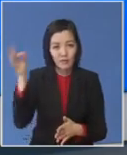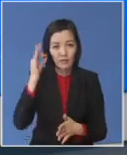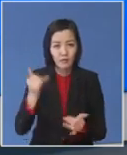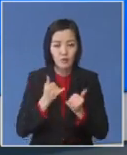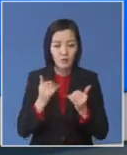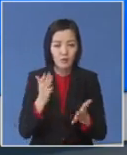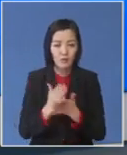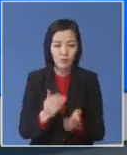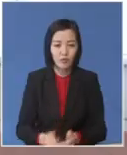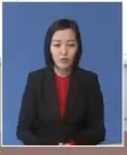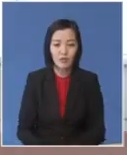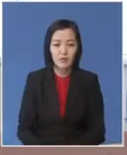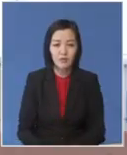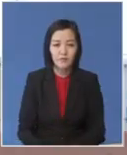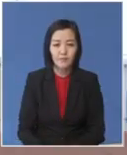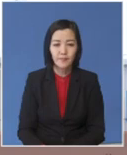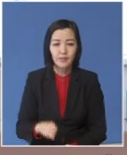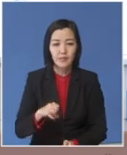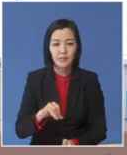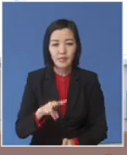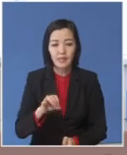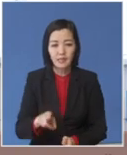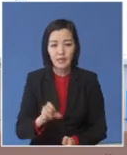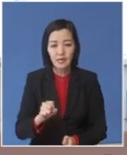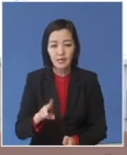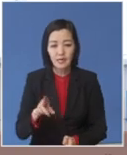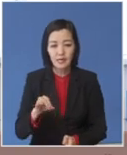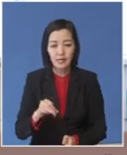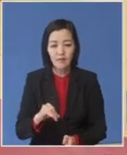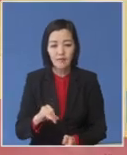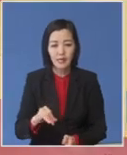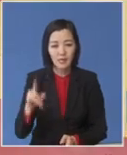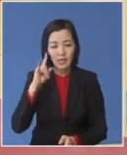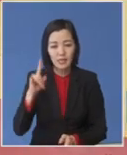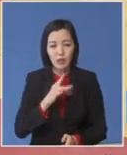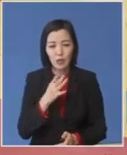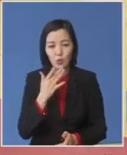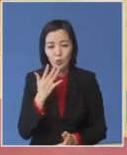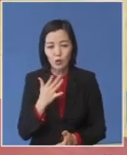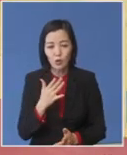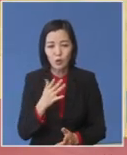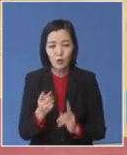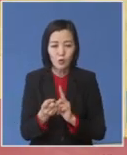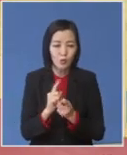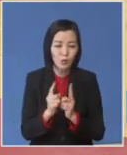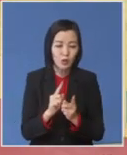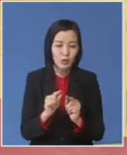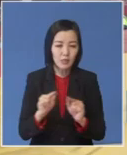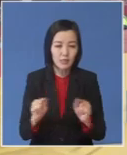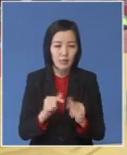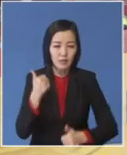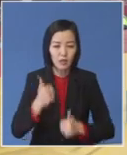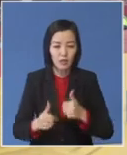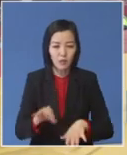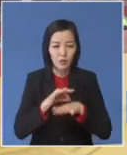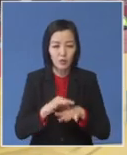арналып отыр. Тілек Айтақов көз тірісінде ұлттық өнерімізді ұлықтап, өңірдегі балаларды қазақ күресіне баулады. Жарыстар өткізіп, қазақ